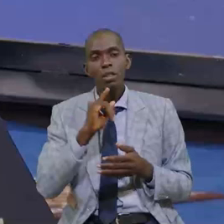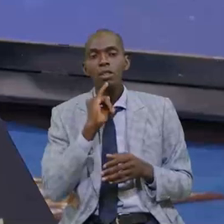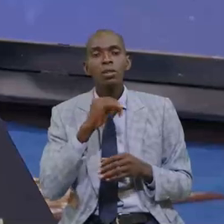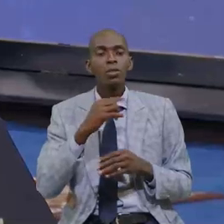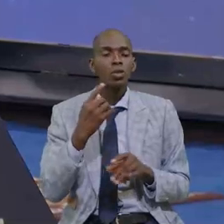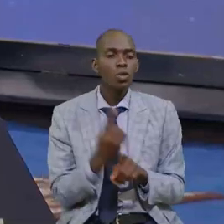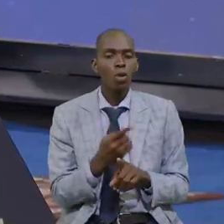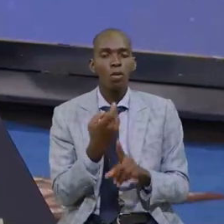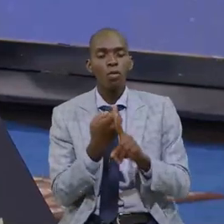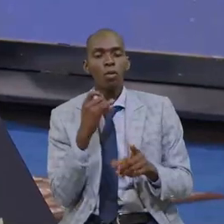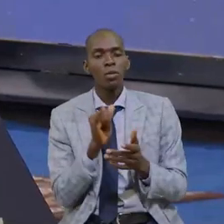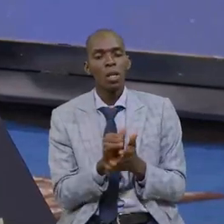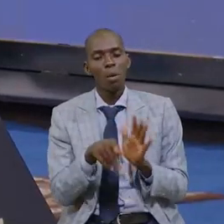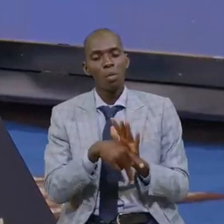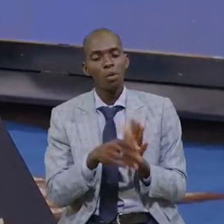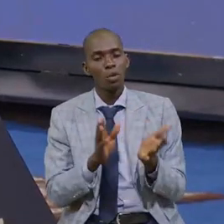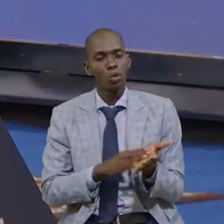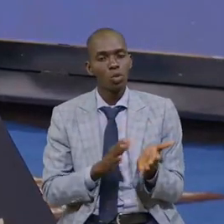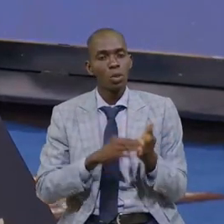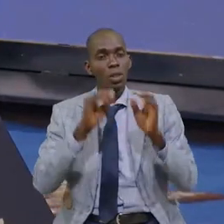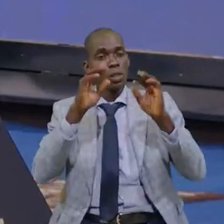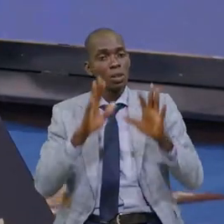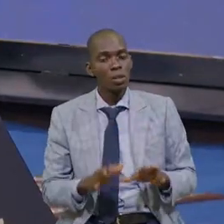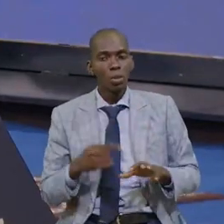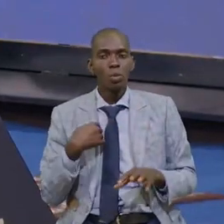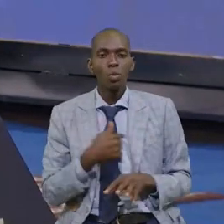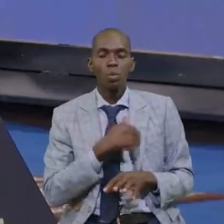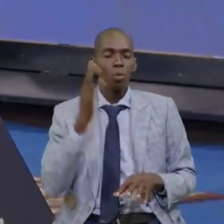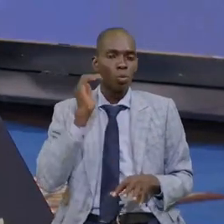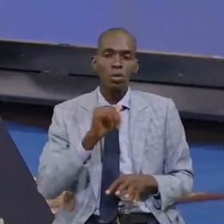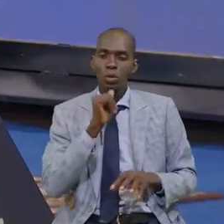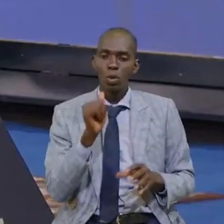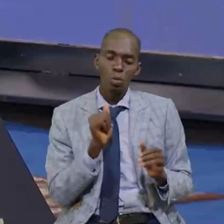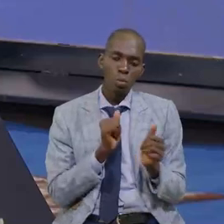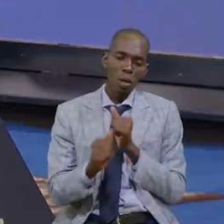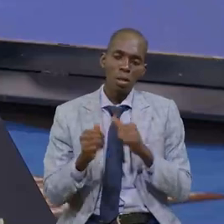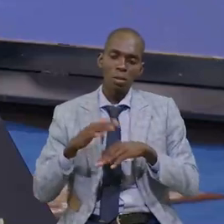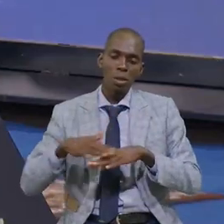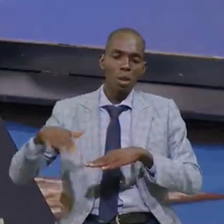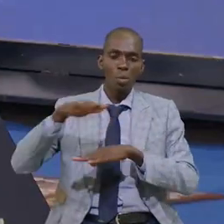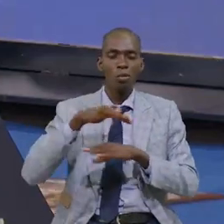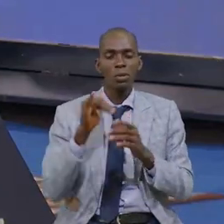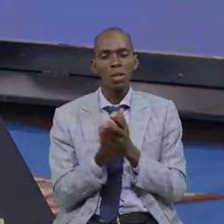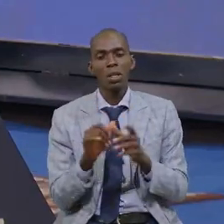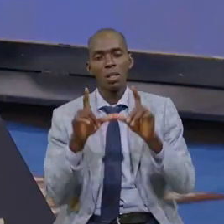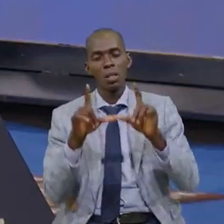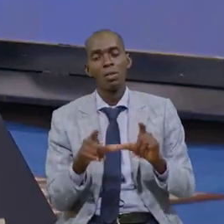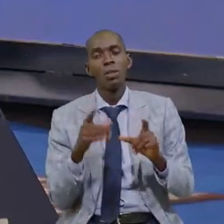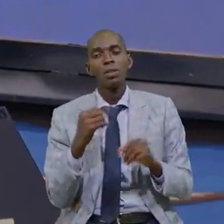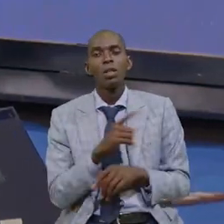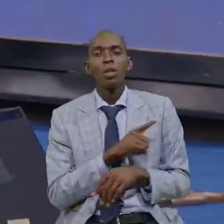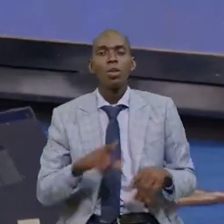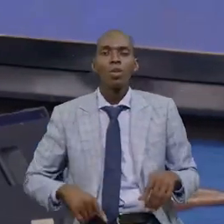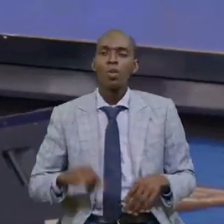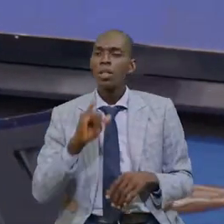du primaire. Nous n'irons jamais au-delà du niveau primaire, de la maternelle. Mais le Seigneur dit,